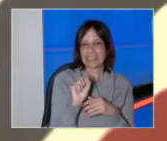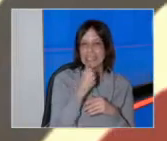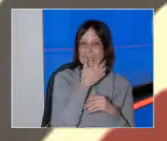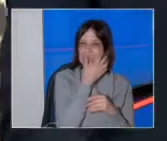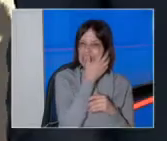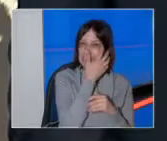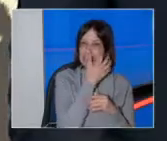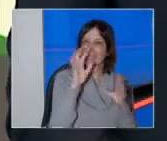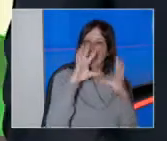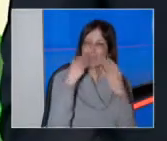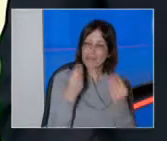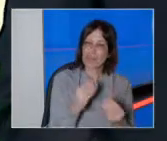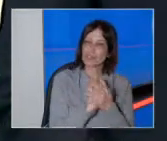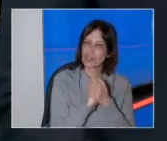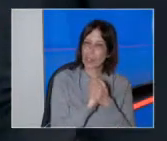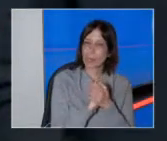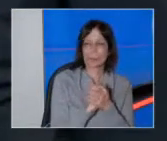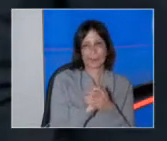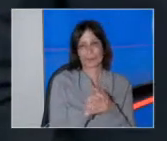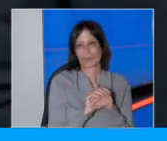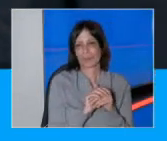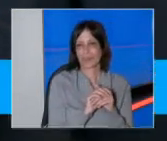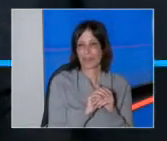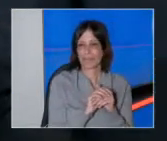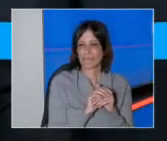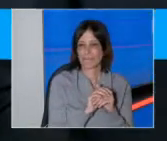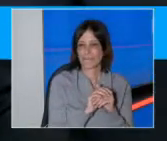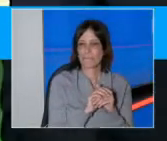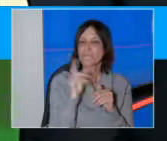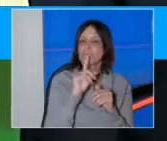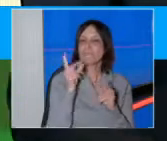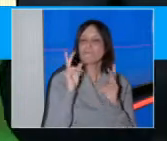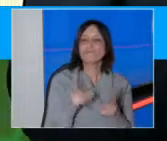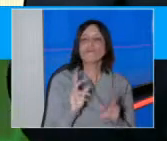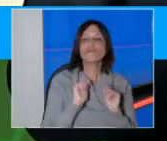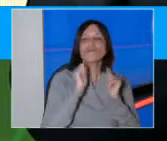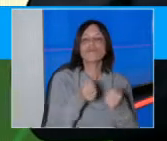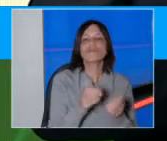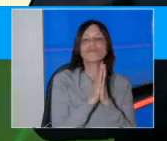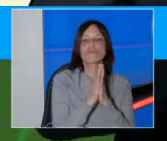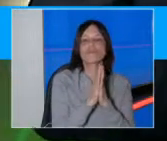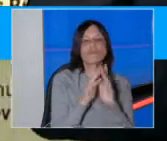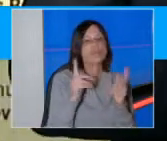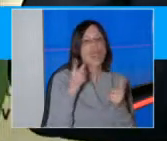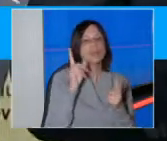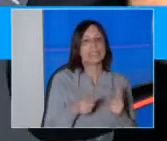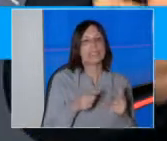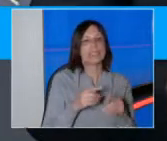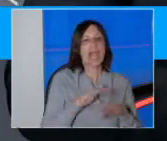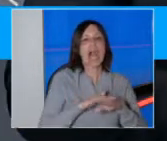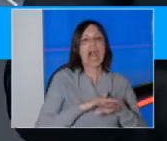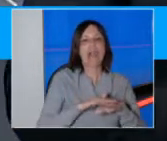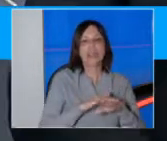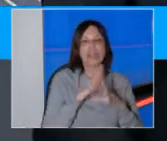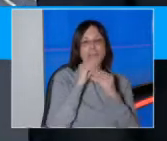שלום לך. שלום. כן. טוב, אז מי יכול להגיש את הבקשה ולמה צריך בכלל חנינה כשאנחנו מדברים